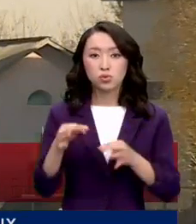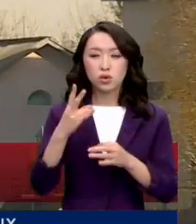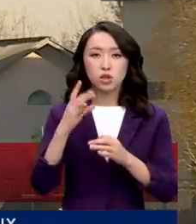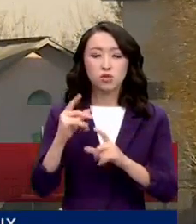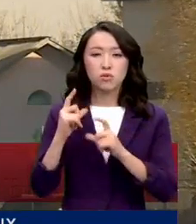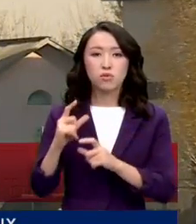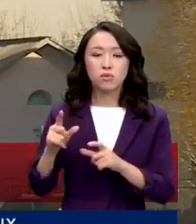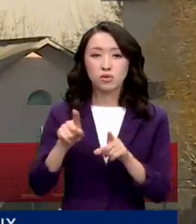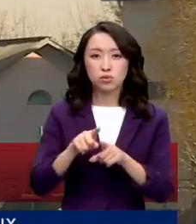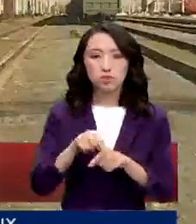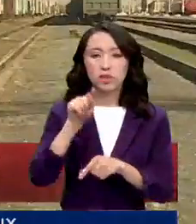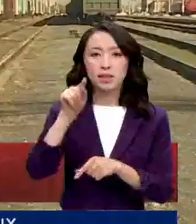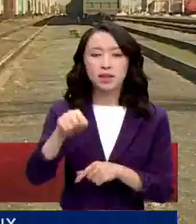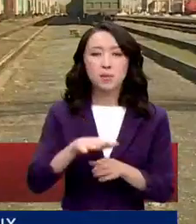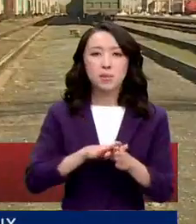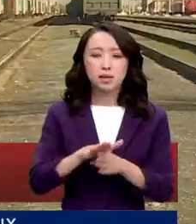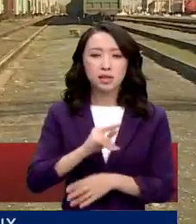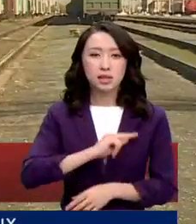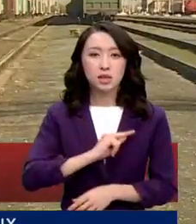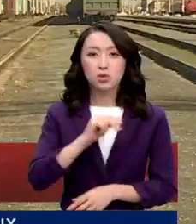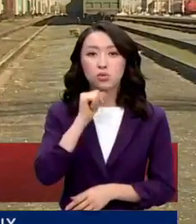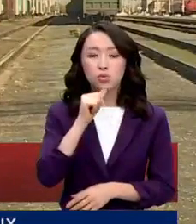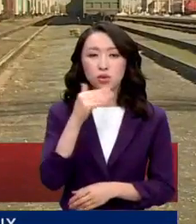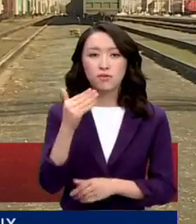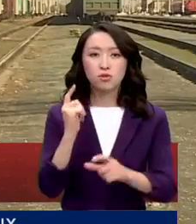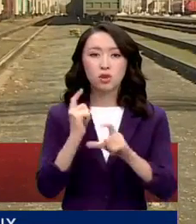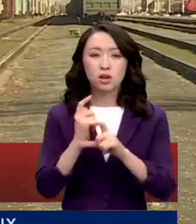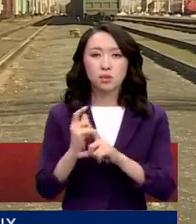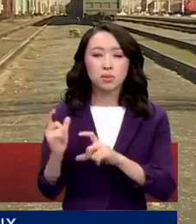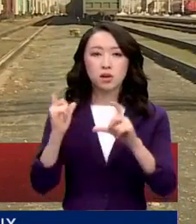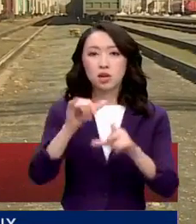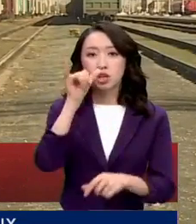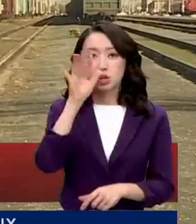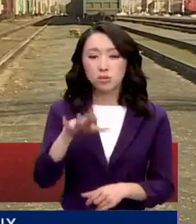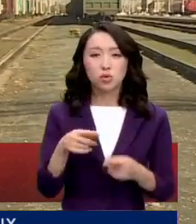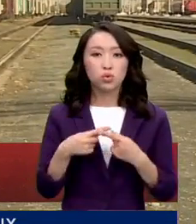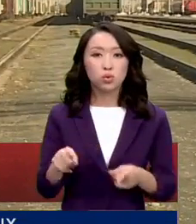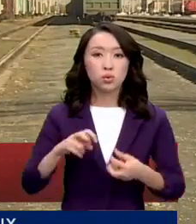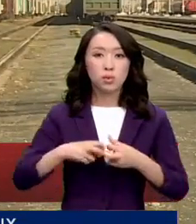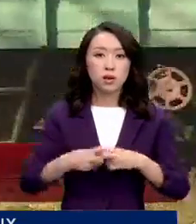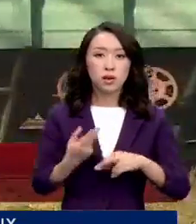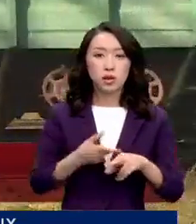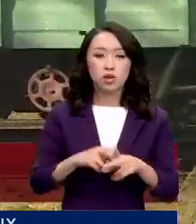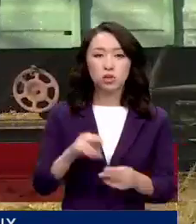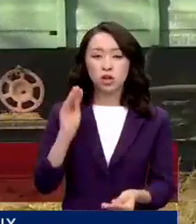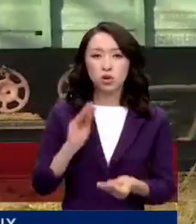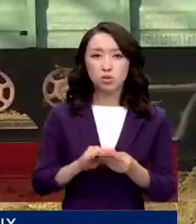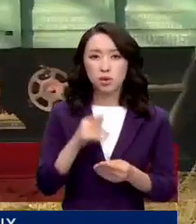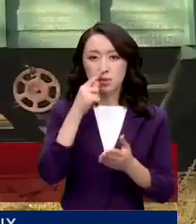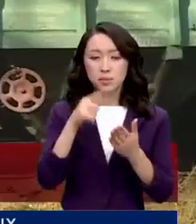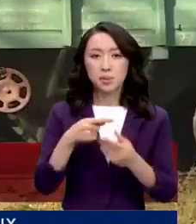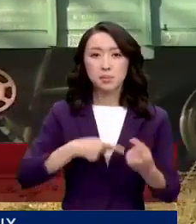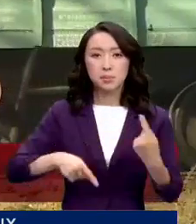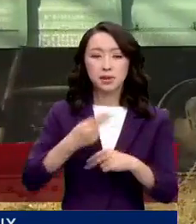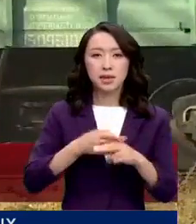ныне там полноценно работать на станции Кустанай ее локомотивы не могут. Другая проблема, с которой регулярно сталкивается бизнес,